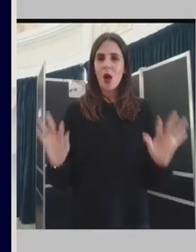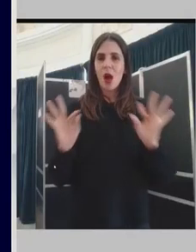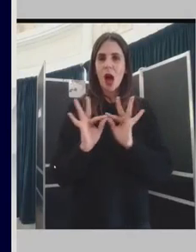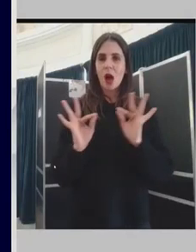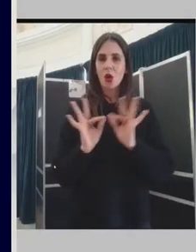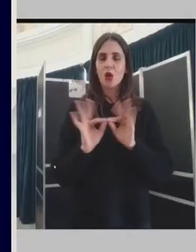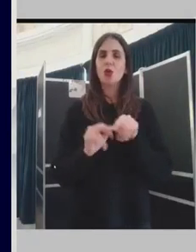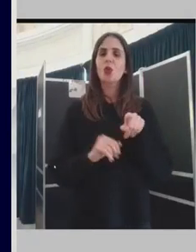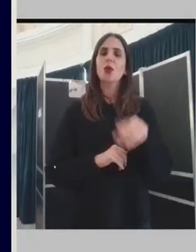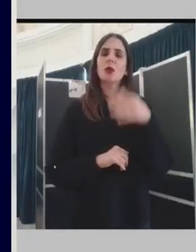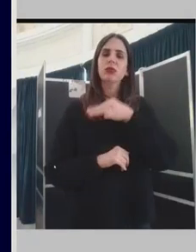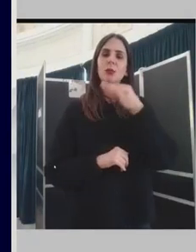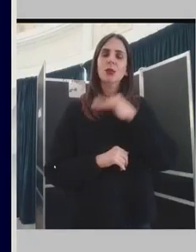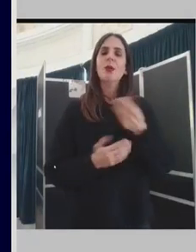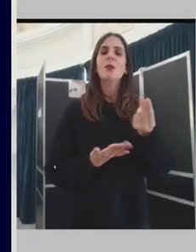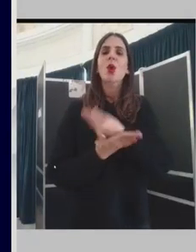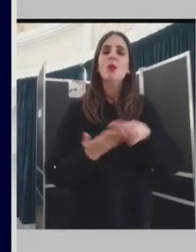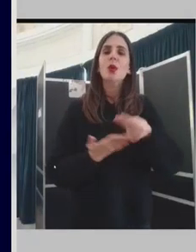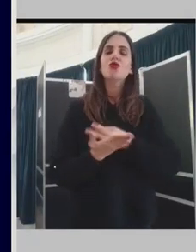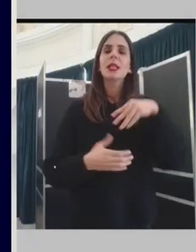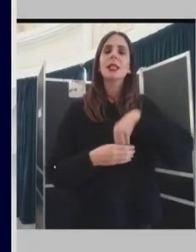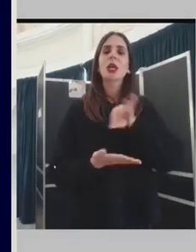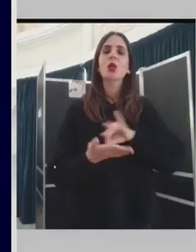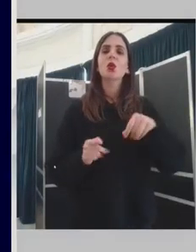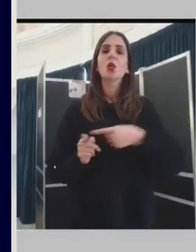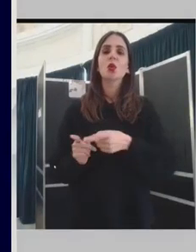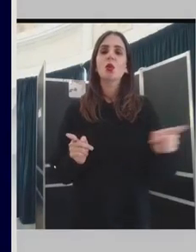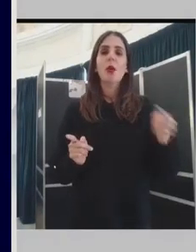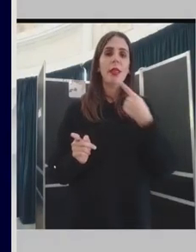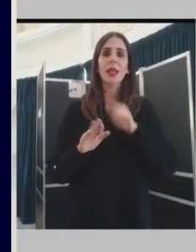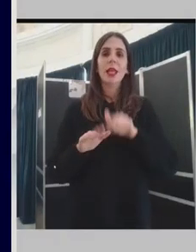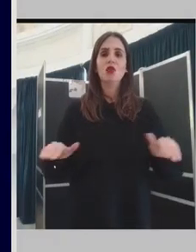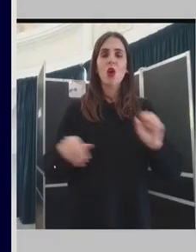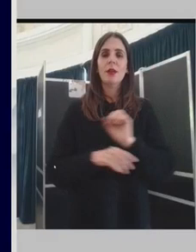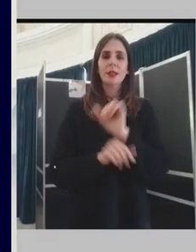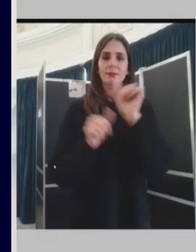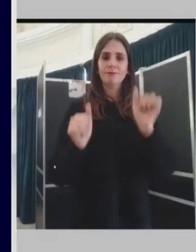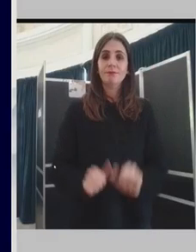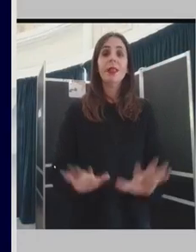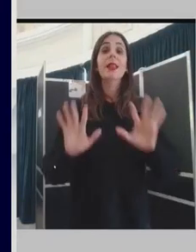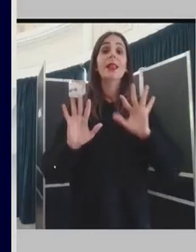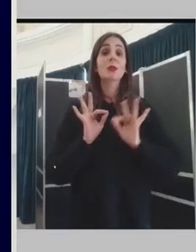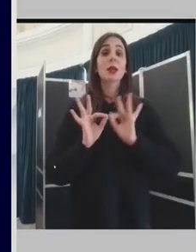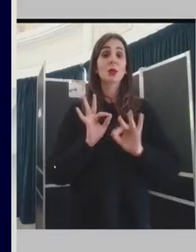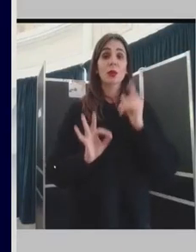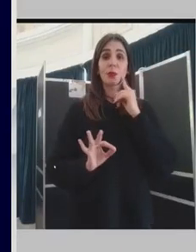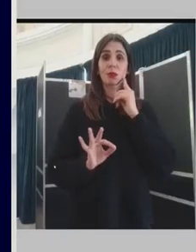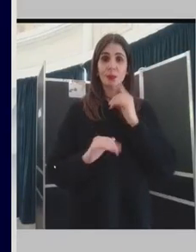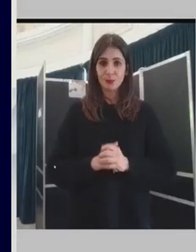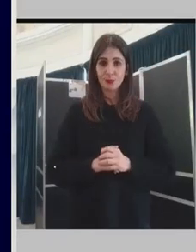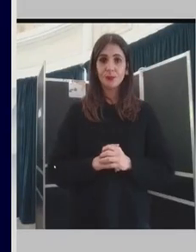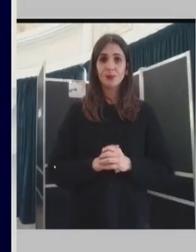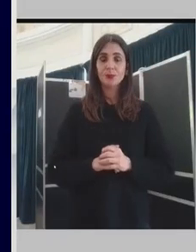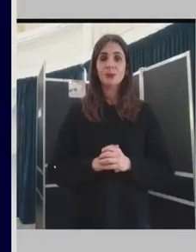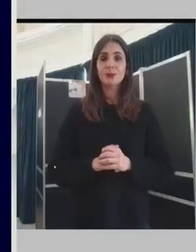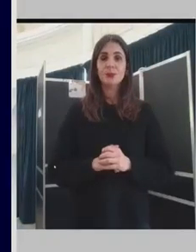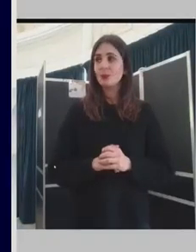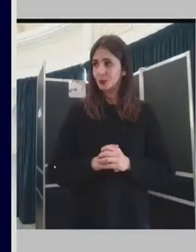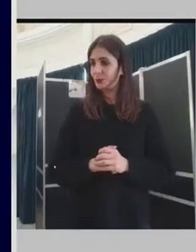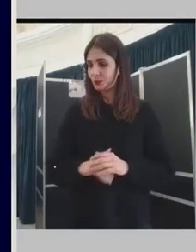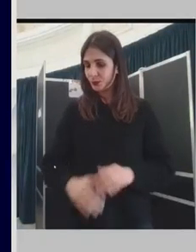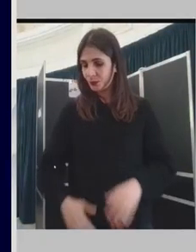nelle scuole per insegnare ai ragazzi tutte le tecniche di primo soccorso. Prego dottore, 10 minuti sempre, batto l'intervento, sempre silenzio in